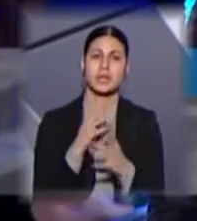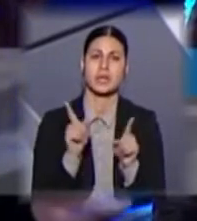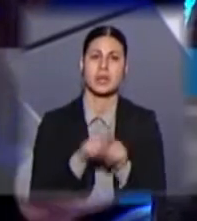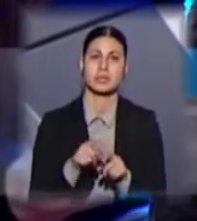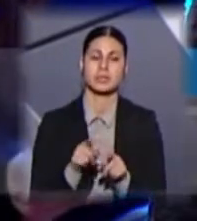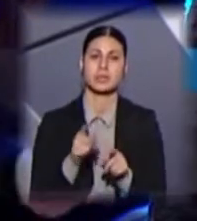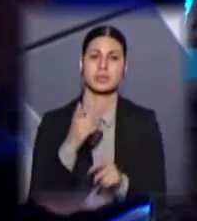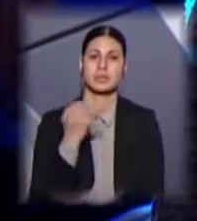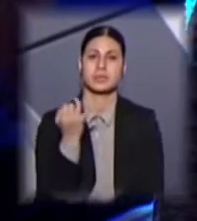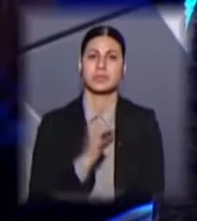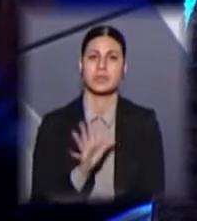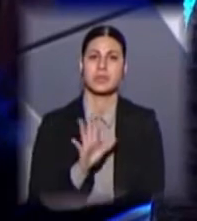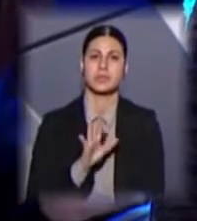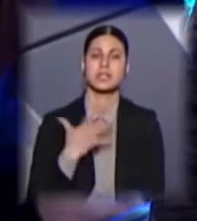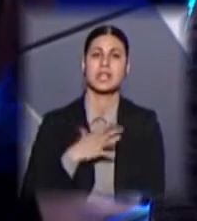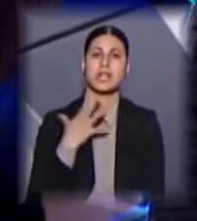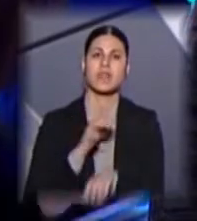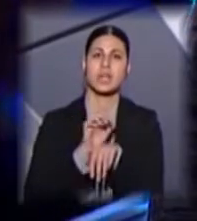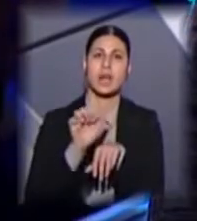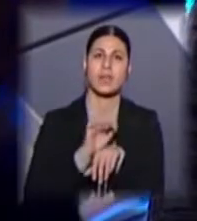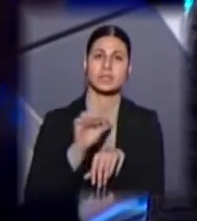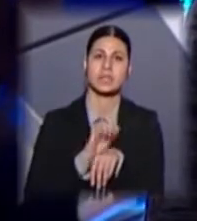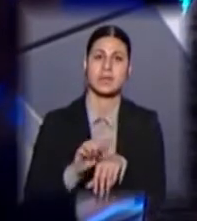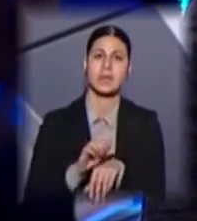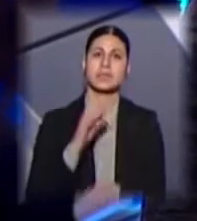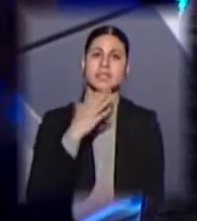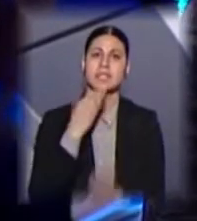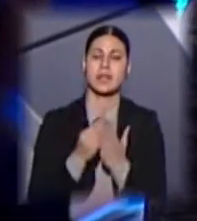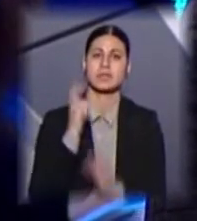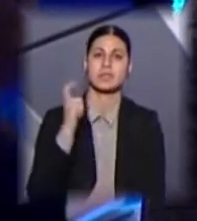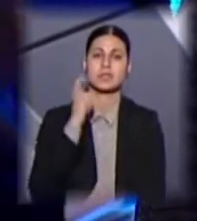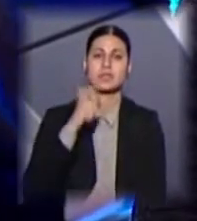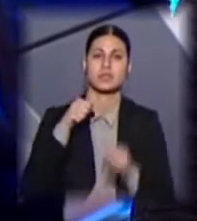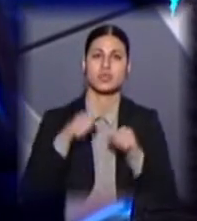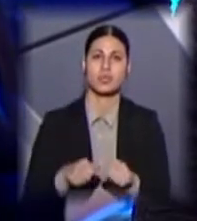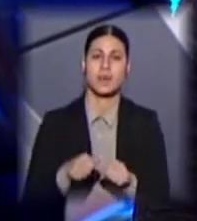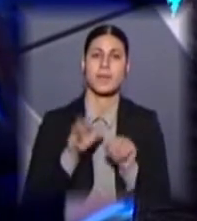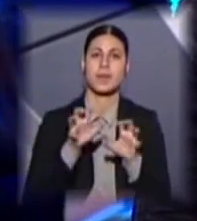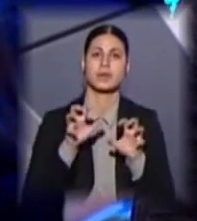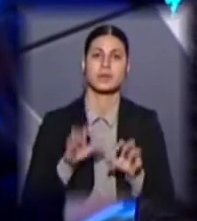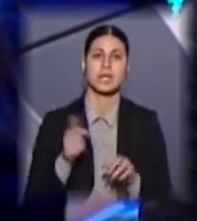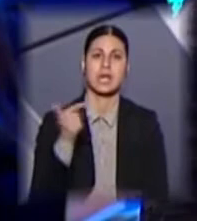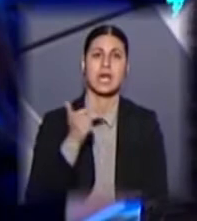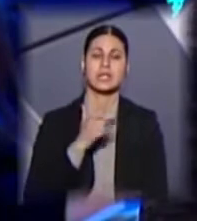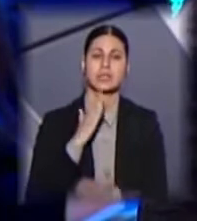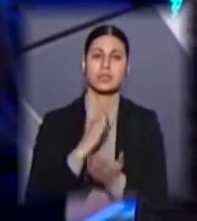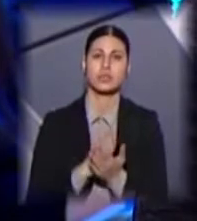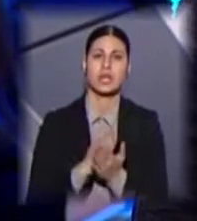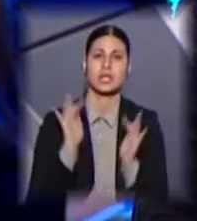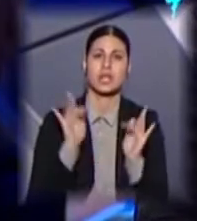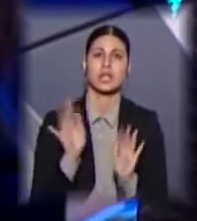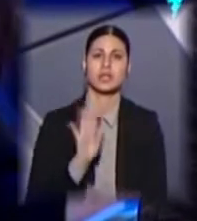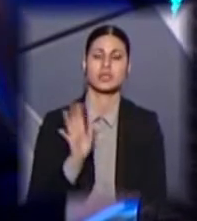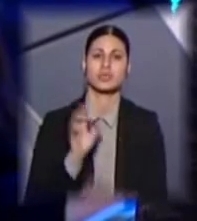უგულებელყო ქართველი გამომცემლების, ქართველი ავტორების საავტორო უფლება, რაც კონსტიტუციით არის გარანტირებული,